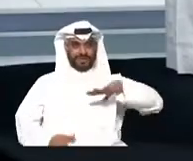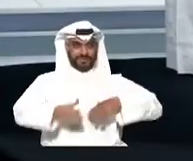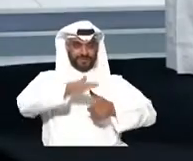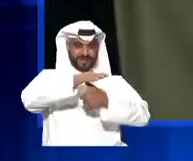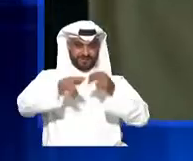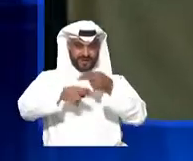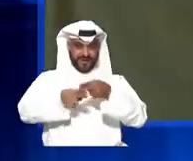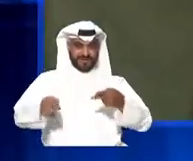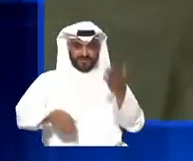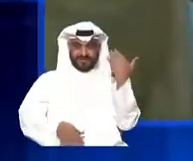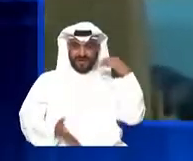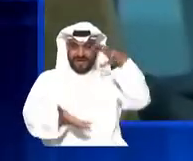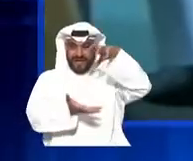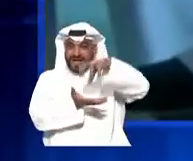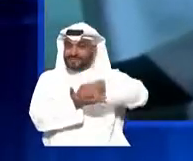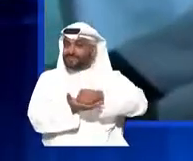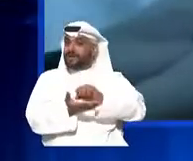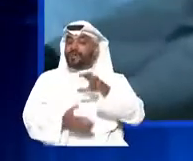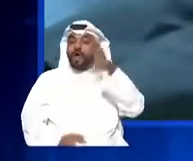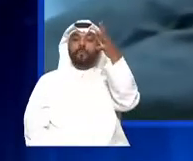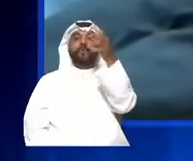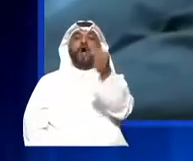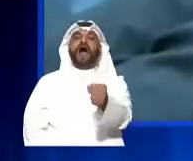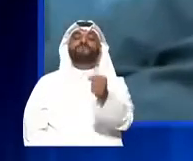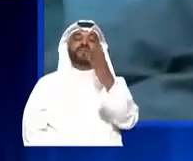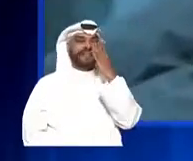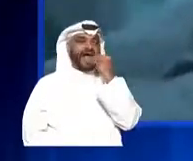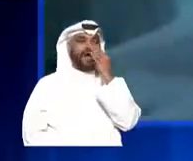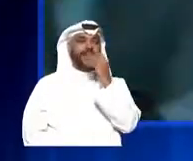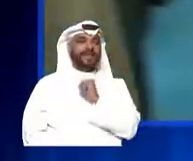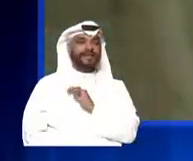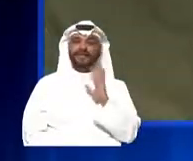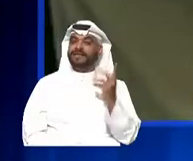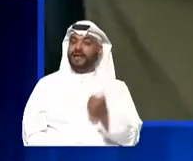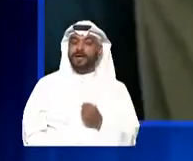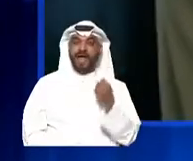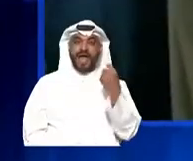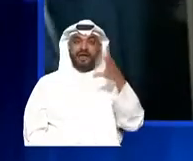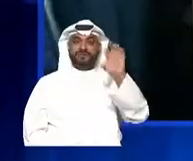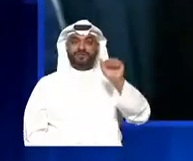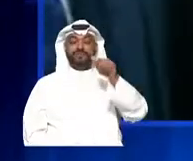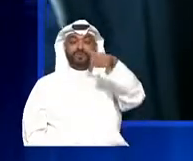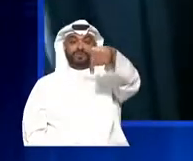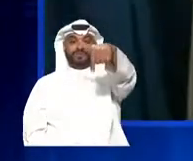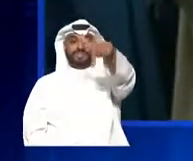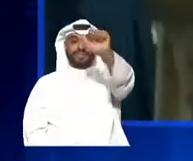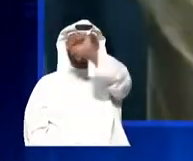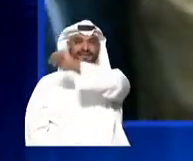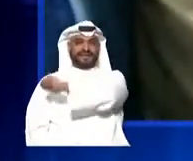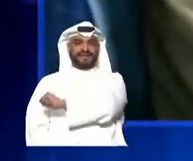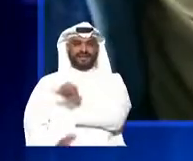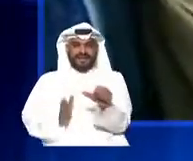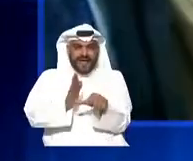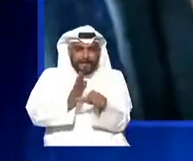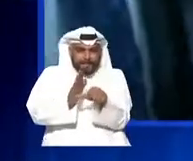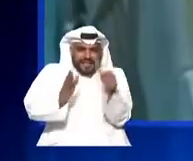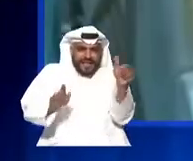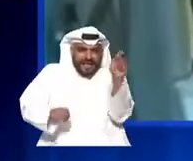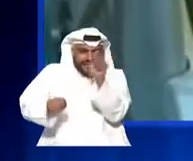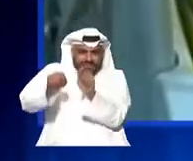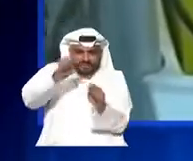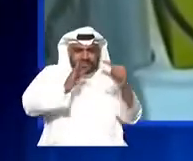محافظة حوالي 1962، يعني تخيل في تلك المرحلة كانت مرحلة صياغة الدستور الكويتي